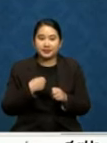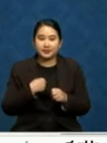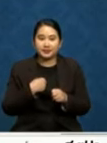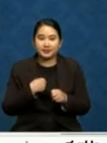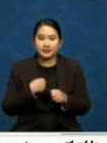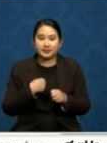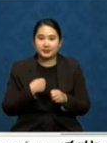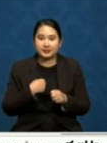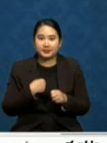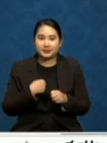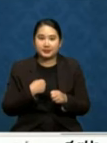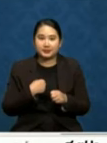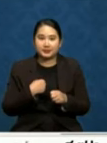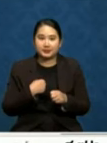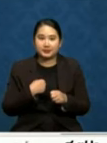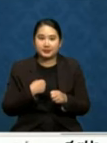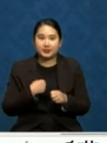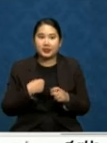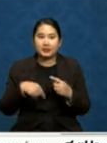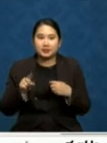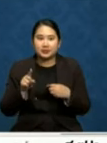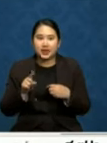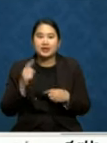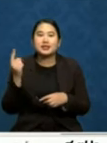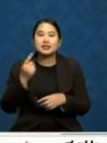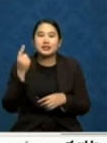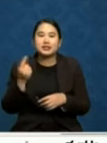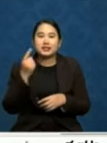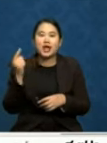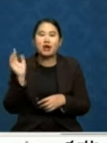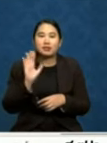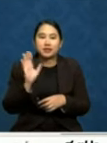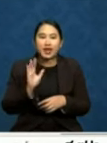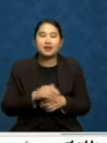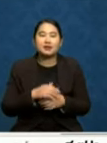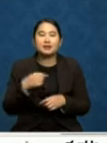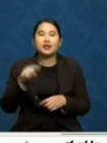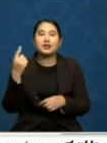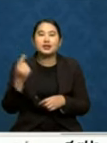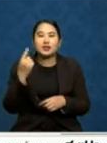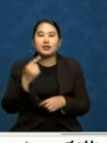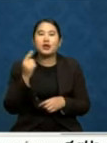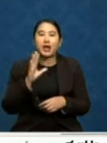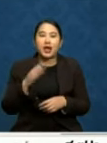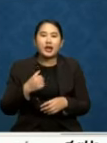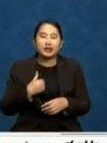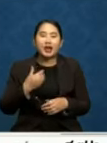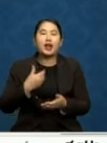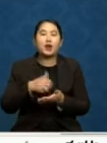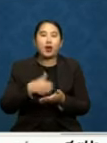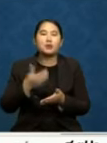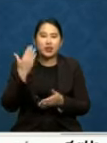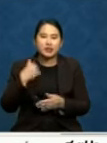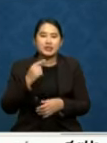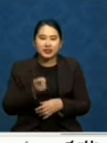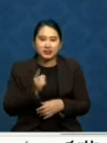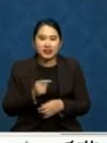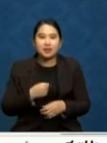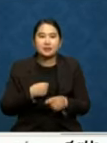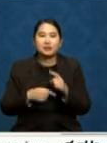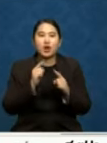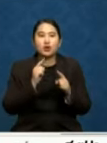นะครับก็ไปไม่ได้ไปเที่ยวเตะหรือว่าไปออกทริปออกเทิร์ฟที่ไหนที่การที่เกิดอุบัติเหตุในวันนั้นนั่นคือเรื่องจริงไป